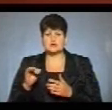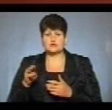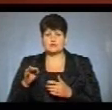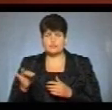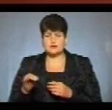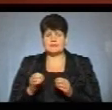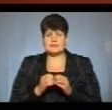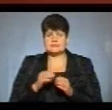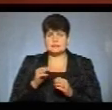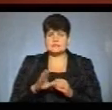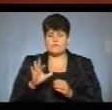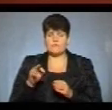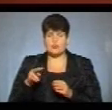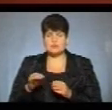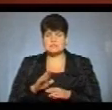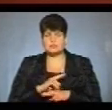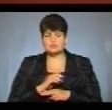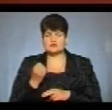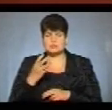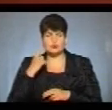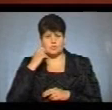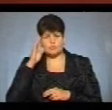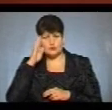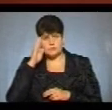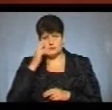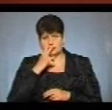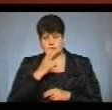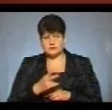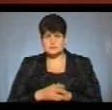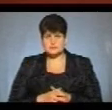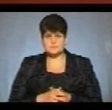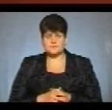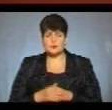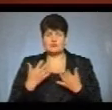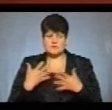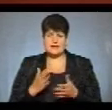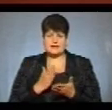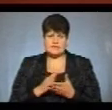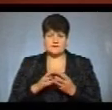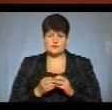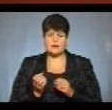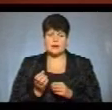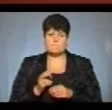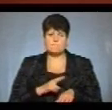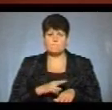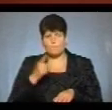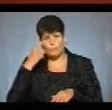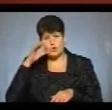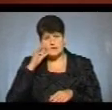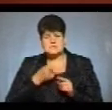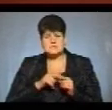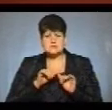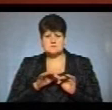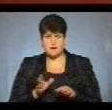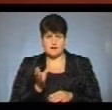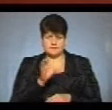10 тисяч вольт загинув 14-річний хлопчик. Давайте подивимося. І, власне, у нас вже є висновки поліції щодо цієї справи. Ми потім